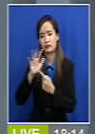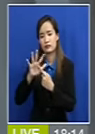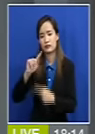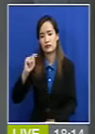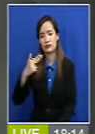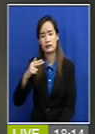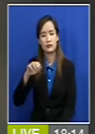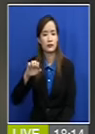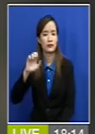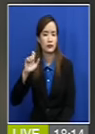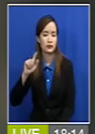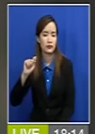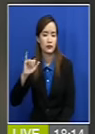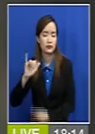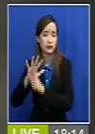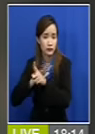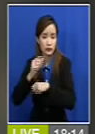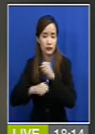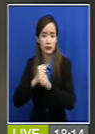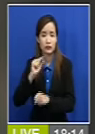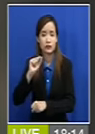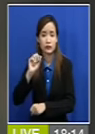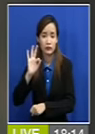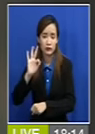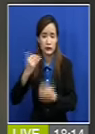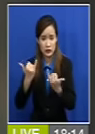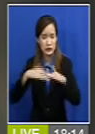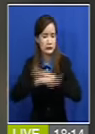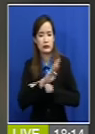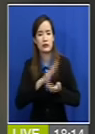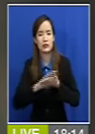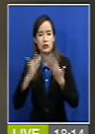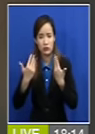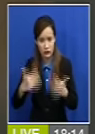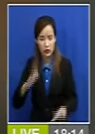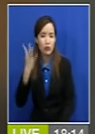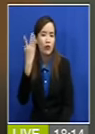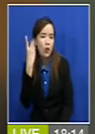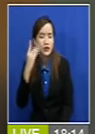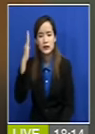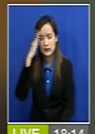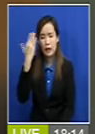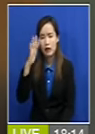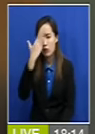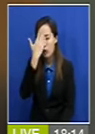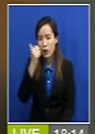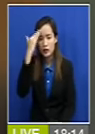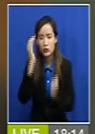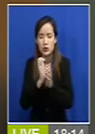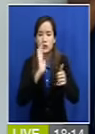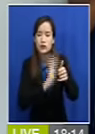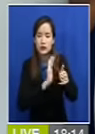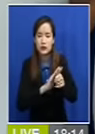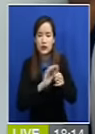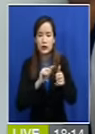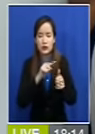สามีนี่แหละครับตอนนี้หลบหนีไปแล้วและเมื่อวานนี้ก็ได้เข้ารับทราบข้อกล่าวหาแล้วเพราะว่ามีหมายเรียกสาเห